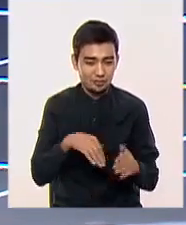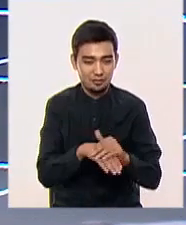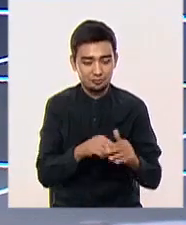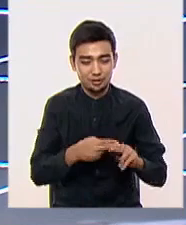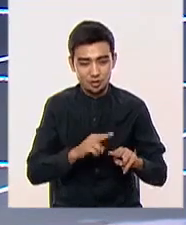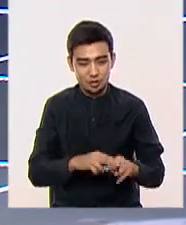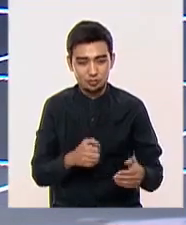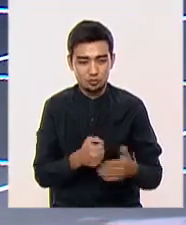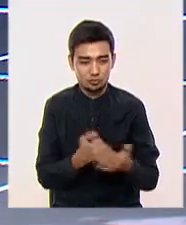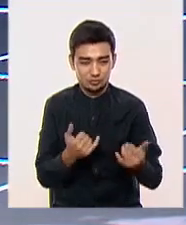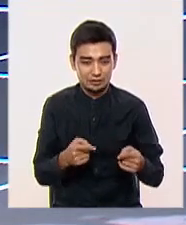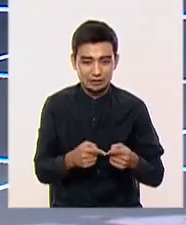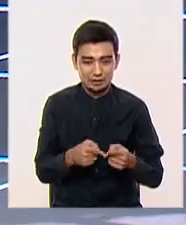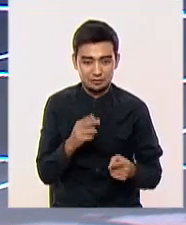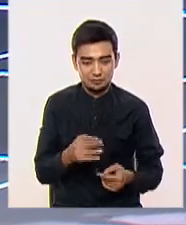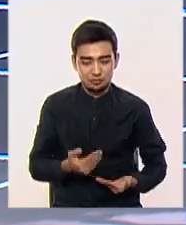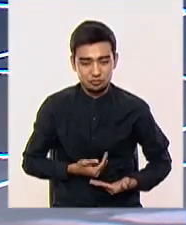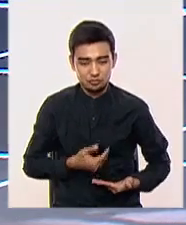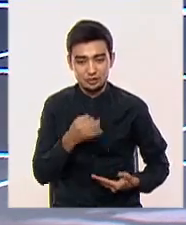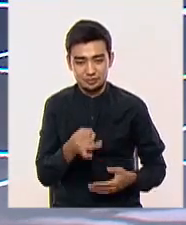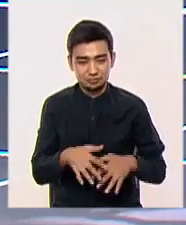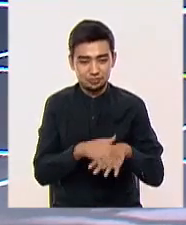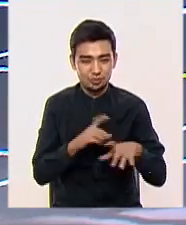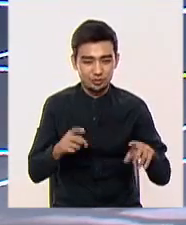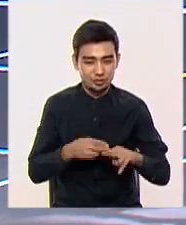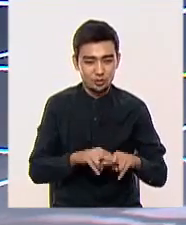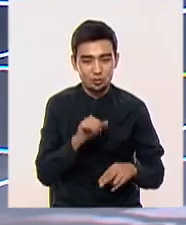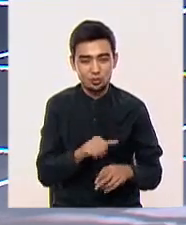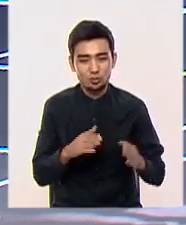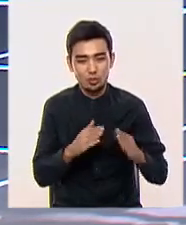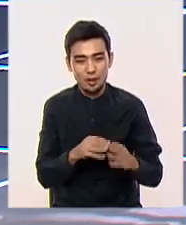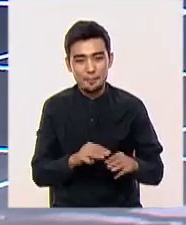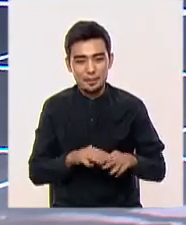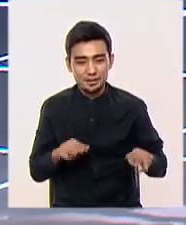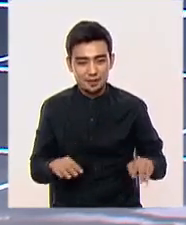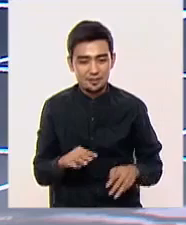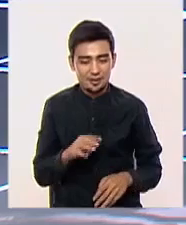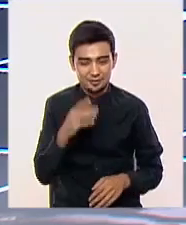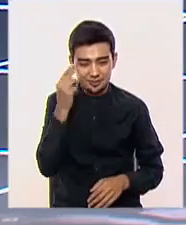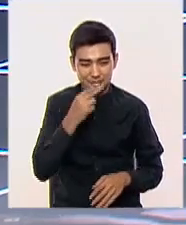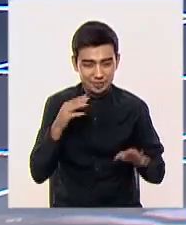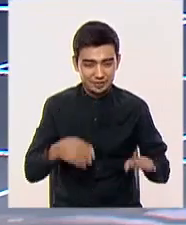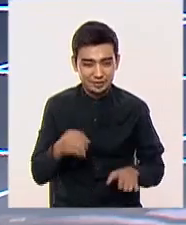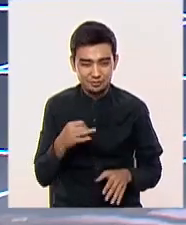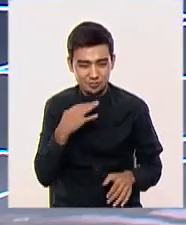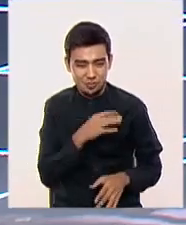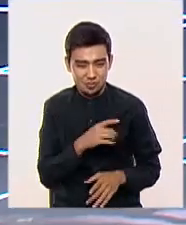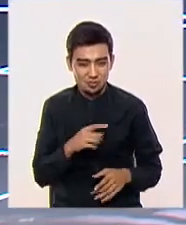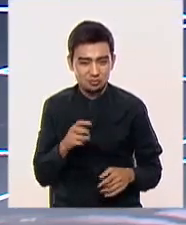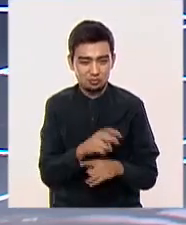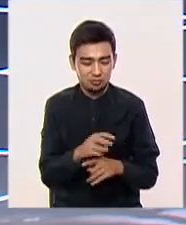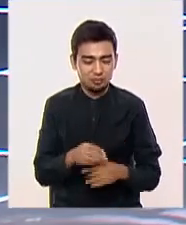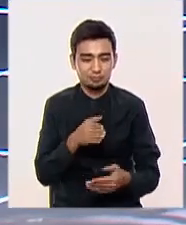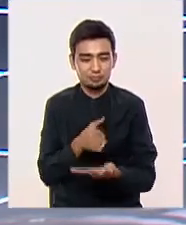пор живут на съемных квартирах. По словам собравшихся у дома министерств в столице, они обили пороги многих инстанций,